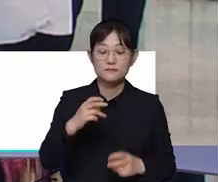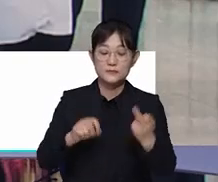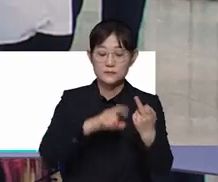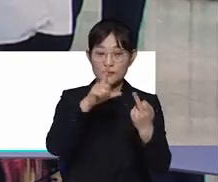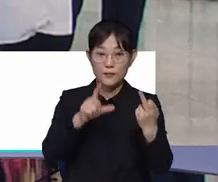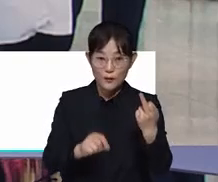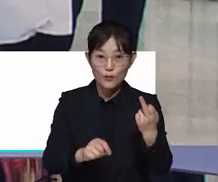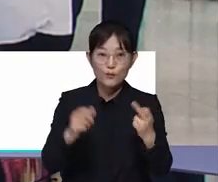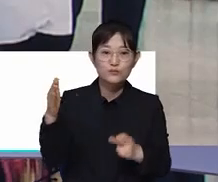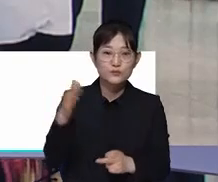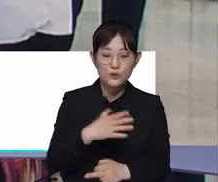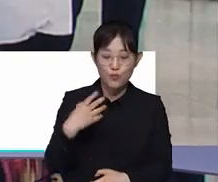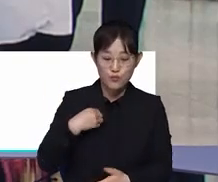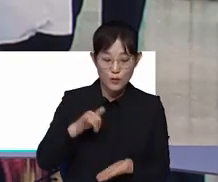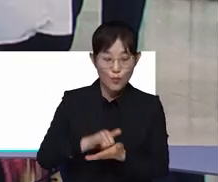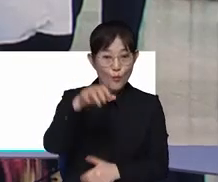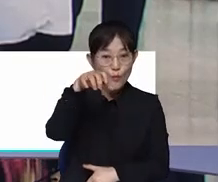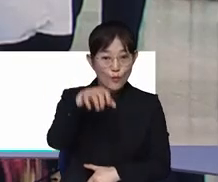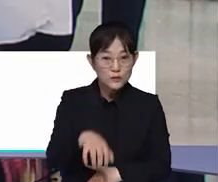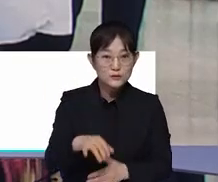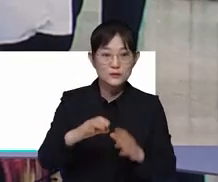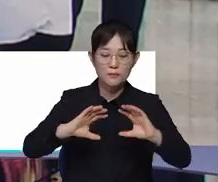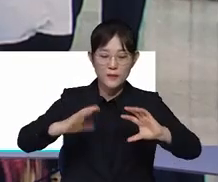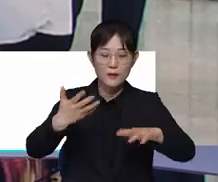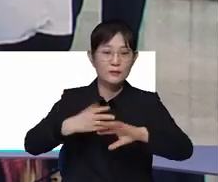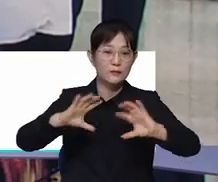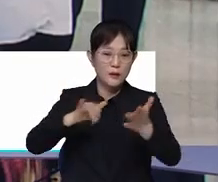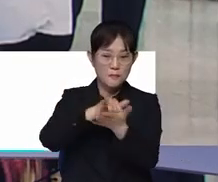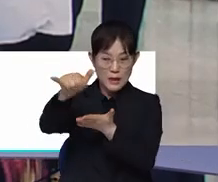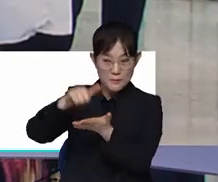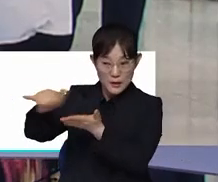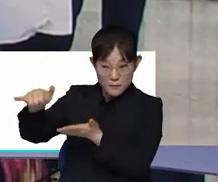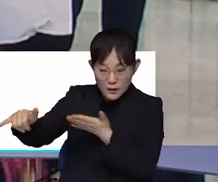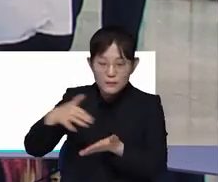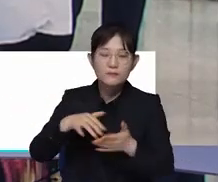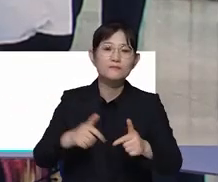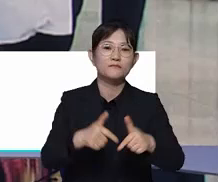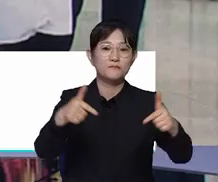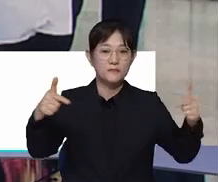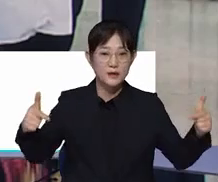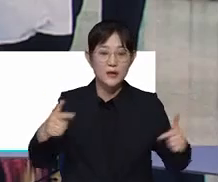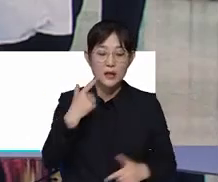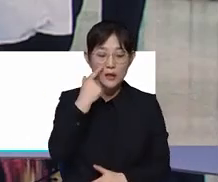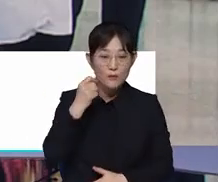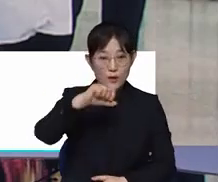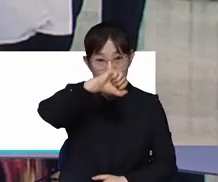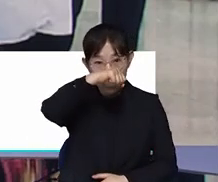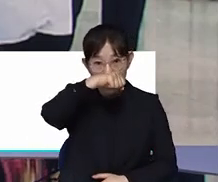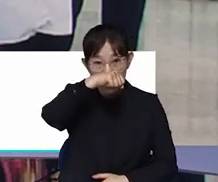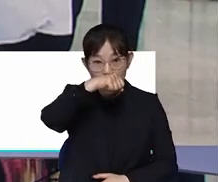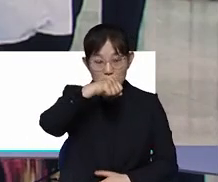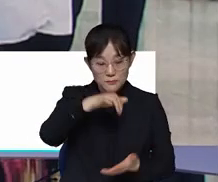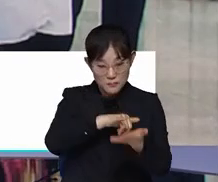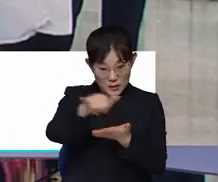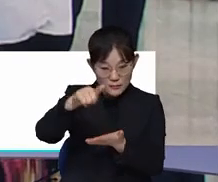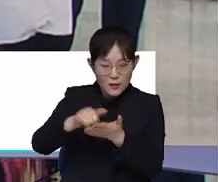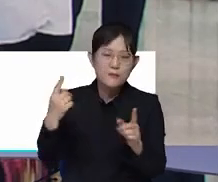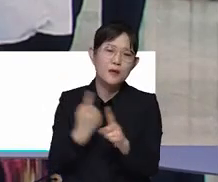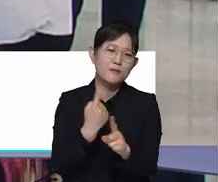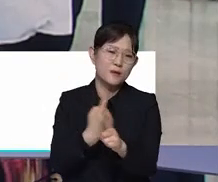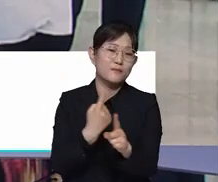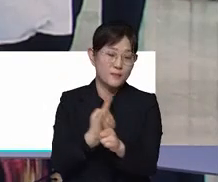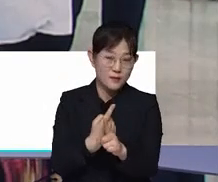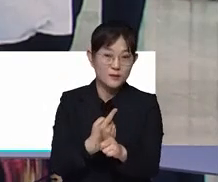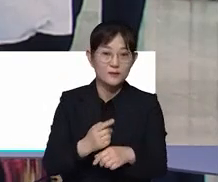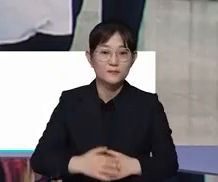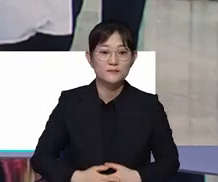12월부터 무안국제공항에서 오가는 국제 노선이 크게 늘어날 예정입니다. 특히 일본과 대만 노선의 경우 매일 운항이